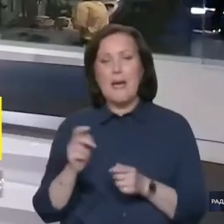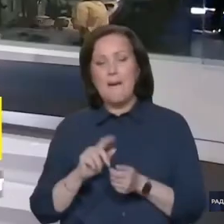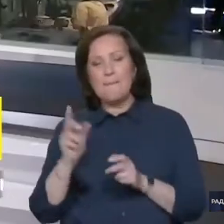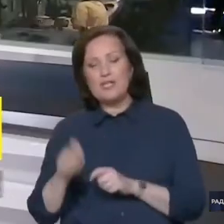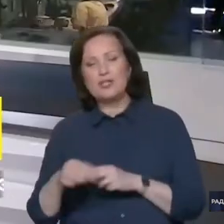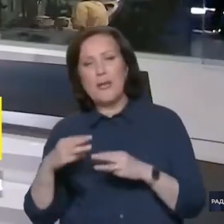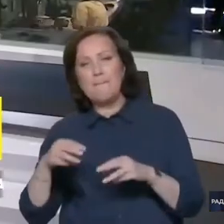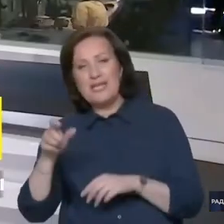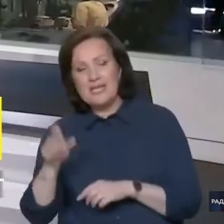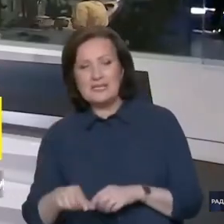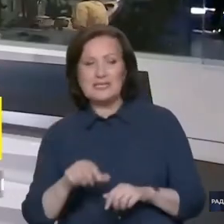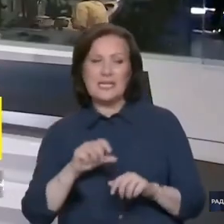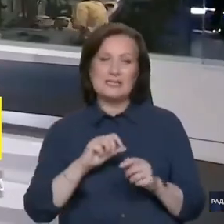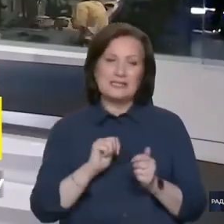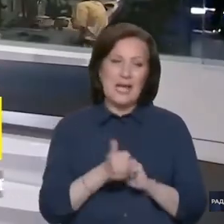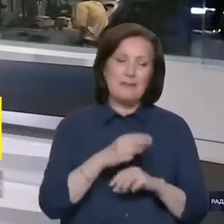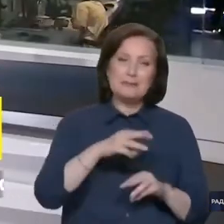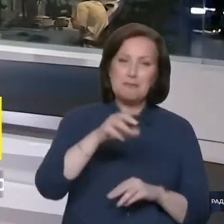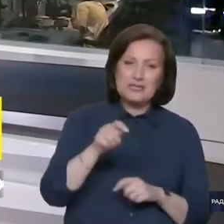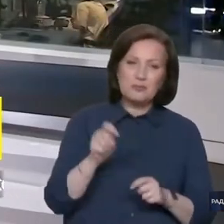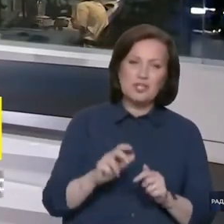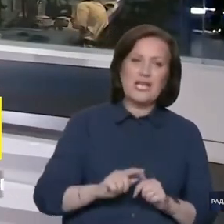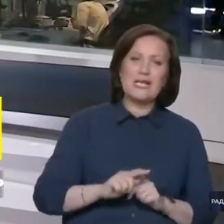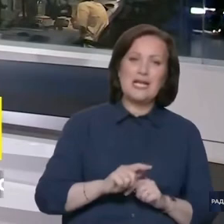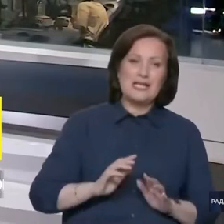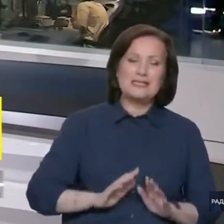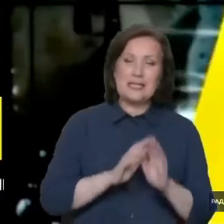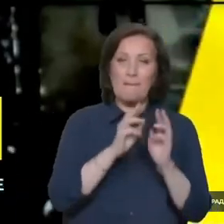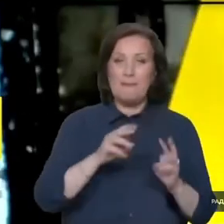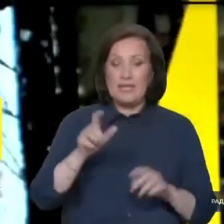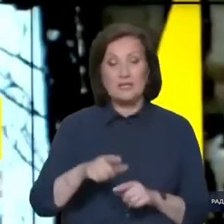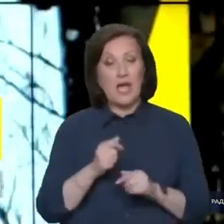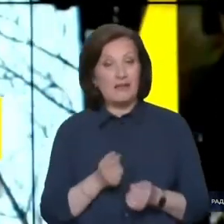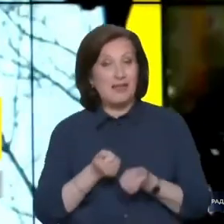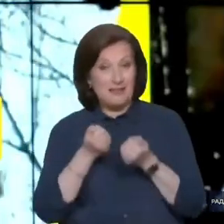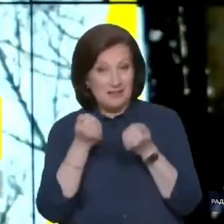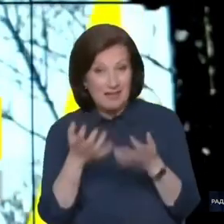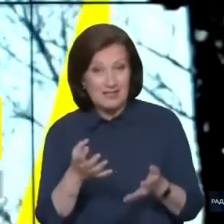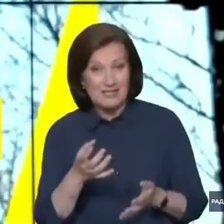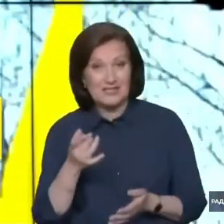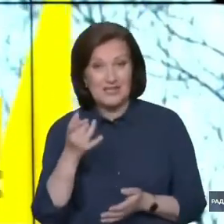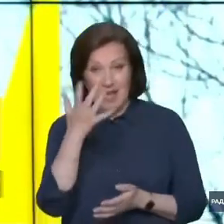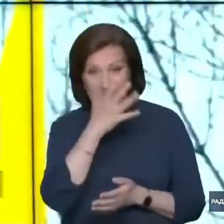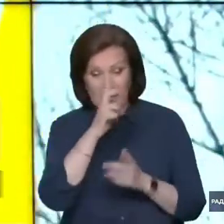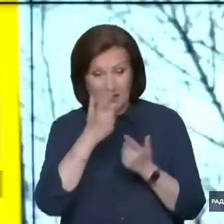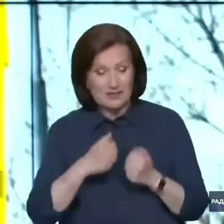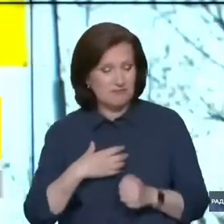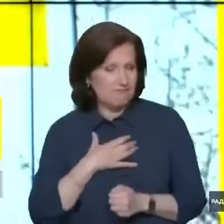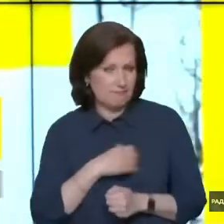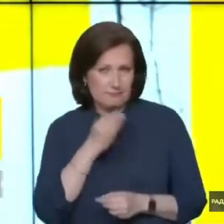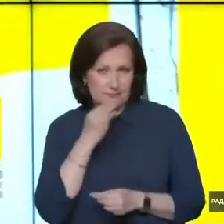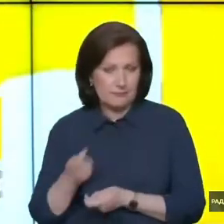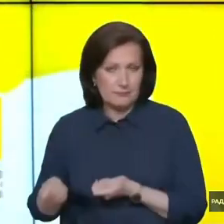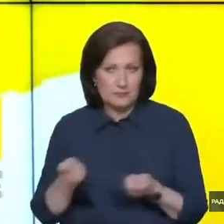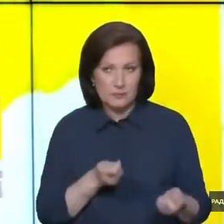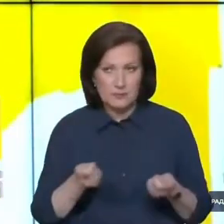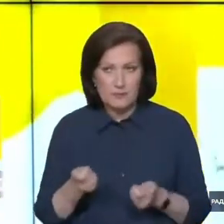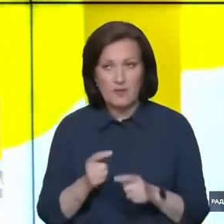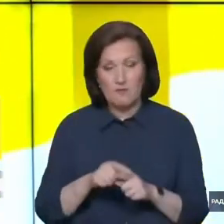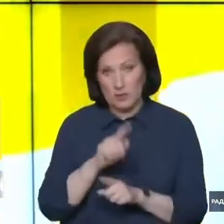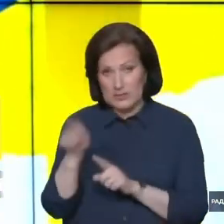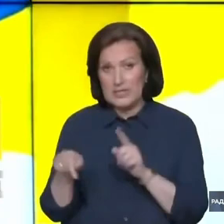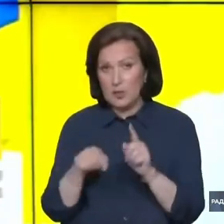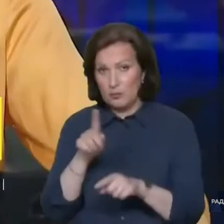замість міністра – замміністра. Угу. Але все одно для низки африканських країн важливе питання постачання продовольства. Вони задають